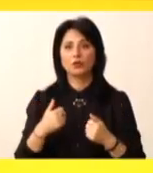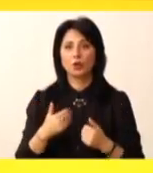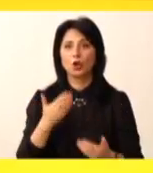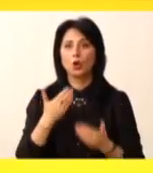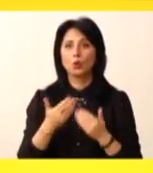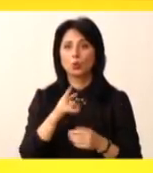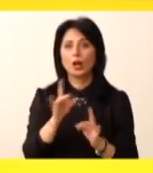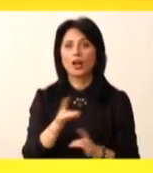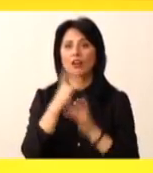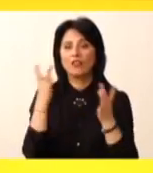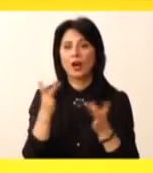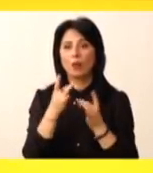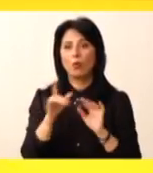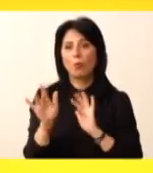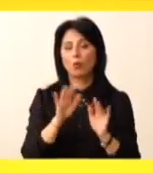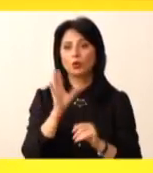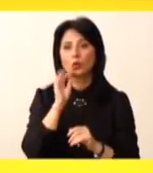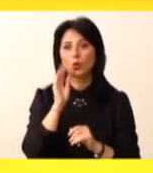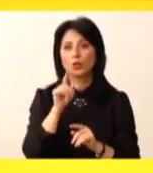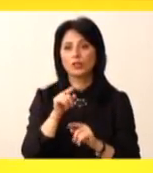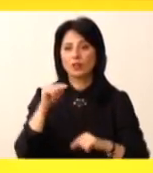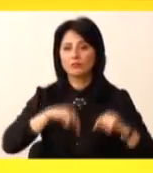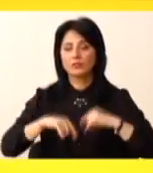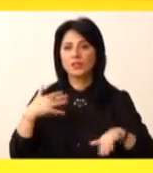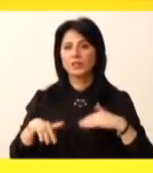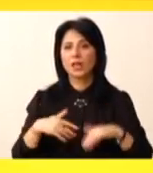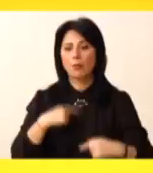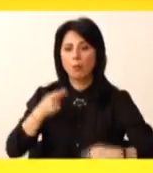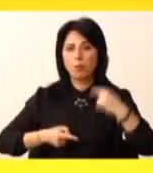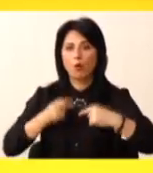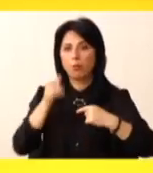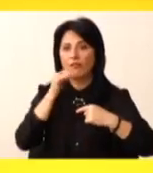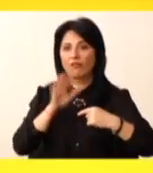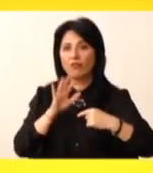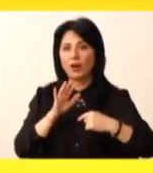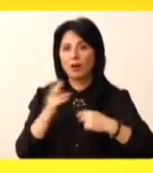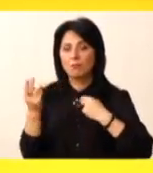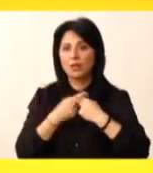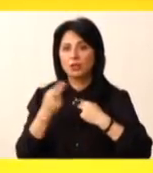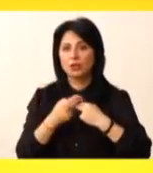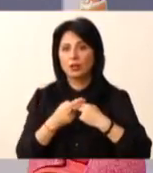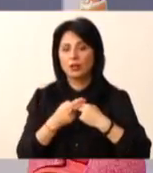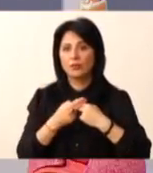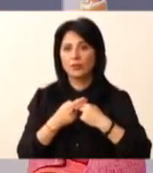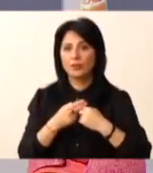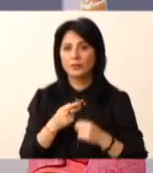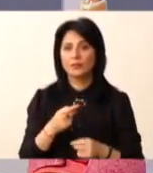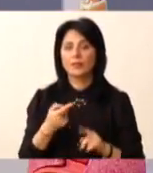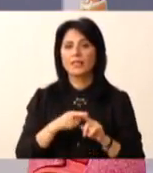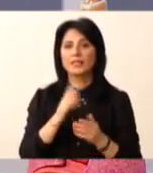ახლა უნდა თქვენ გვიამბოთ ისეთ პროცესზე, სადაც იმუნური სისტემა შეიძლება პირიქით ხელს გვიშლიდეს. ეს არის